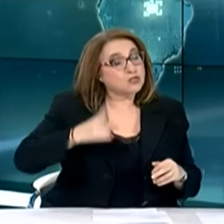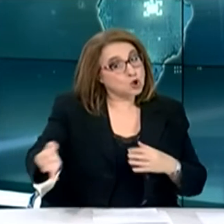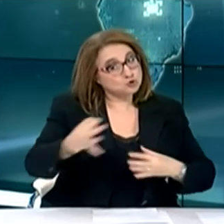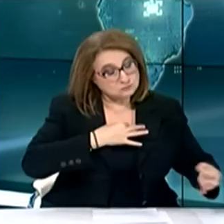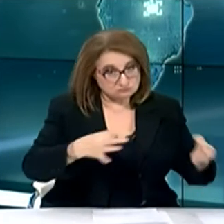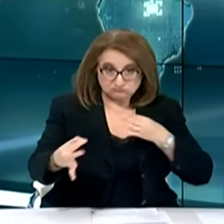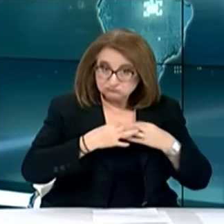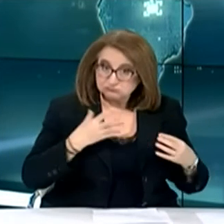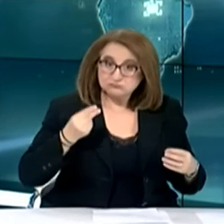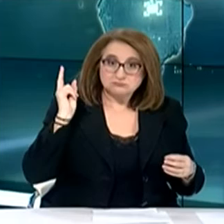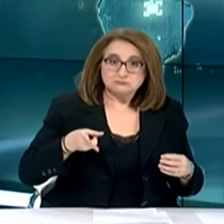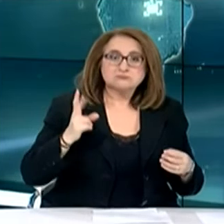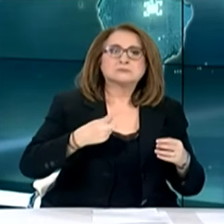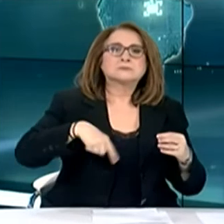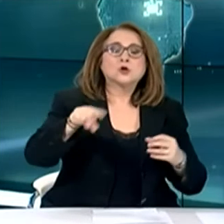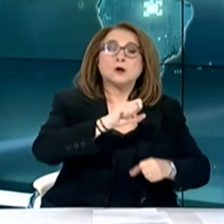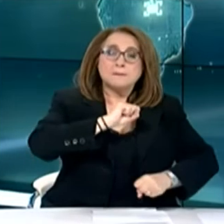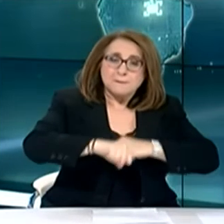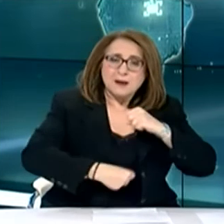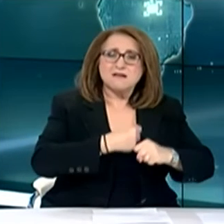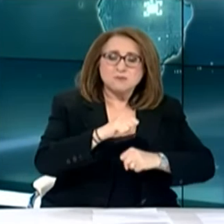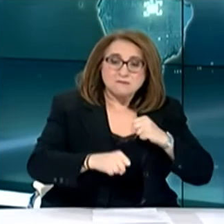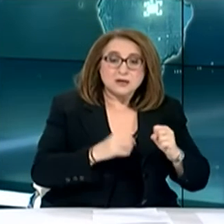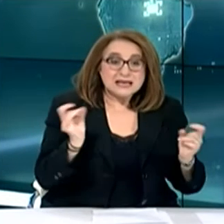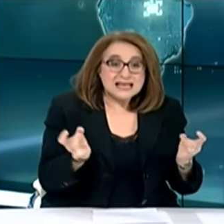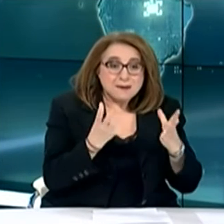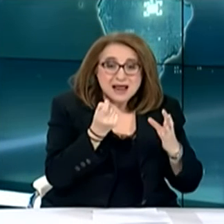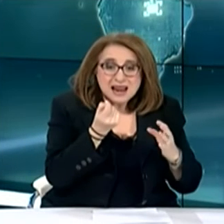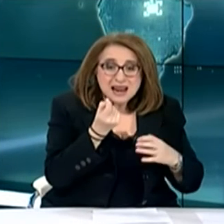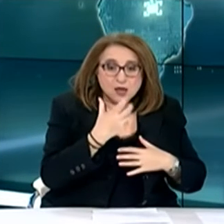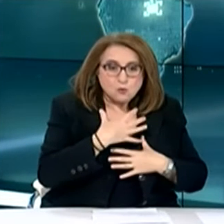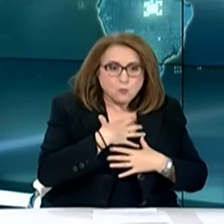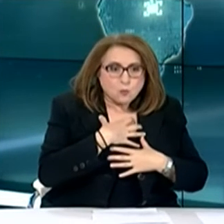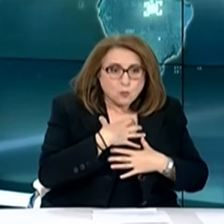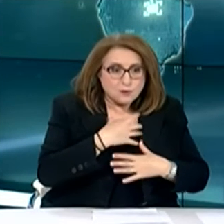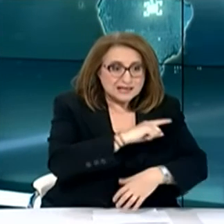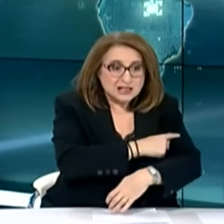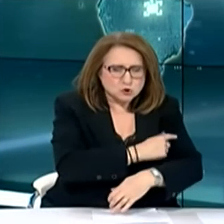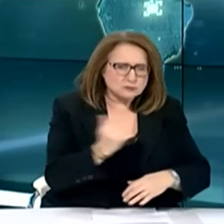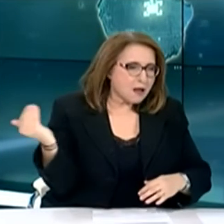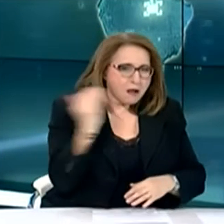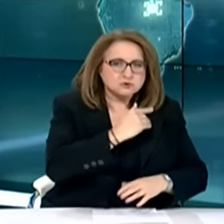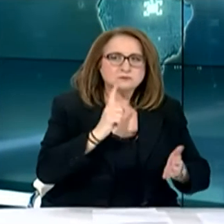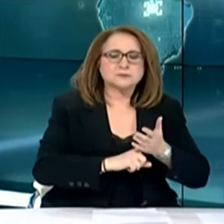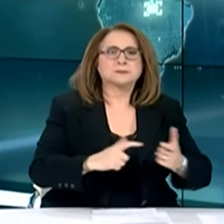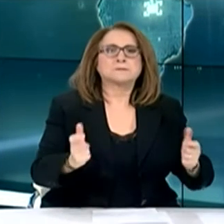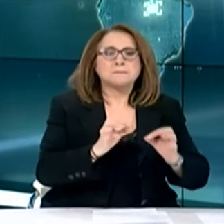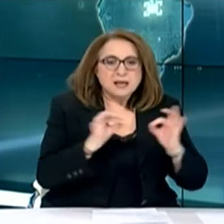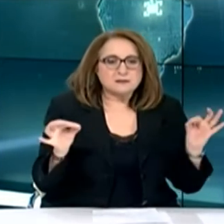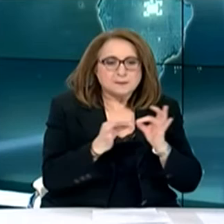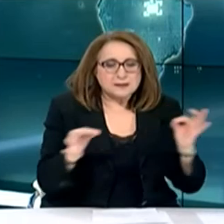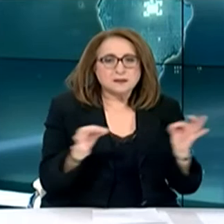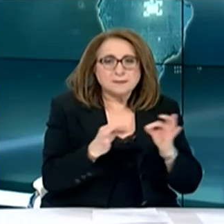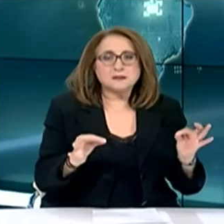να λαμβάνουν τα κατάλληλα μέτρα. Κάθε υποψία λίμωξη αναπνευστικού στα νοσοκομεία πρέπει να αντιμετωπίζεται σαν να είναι αυτός ο ιός,